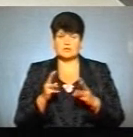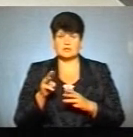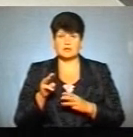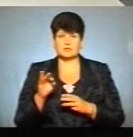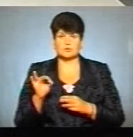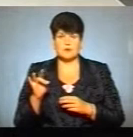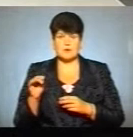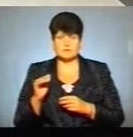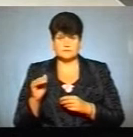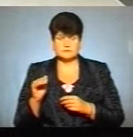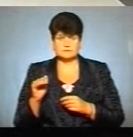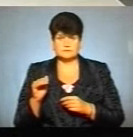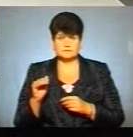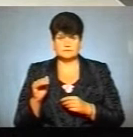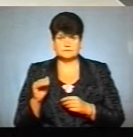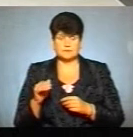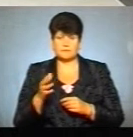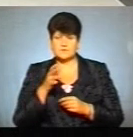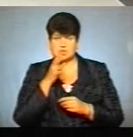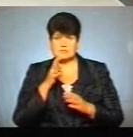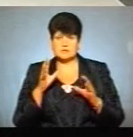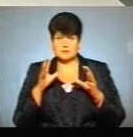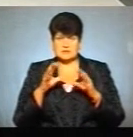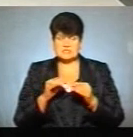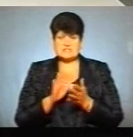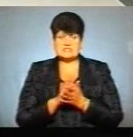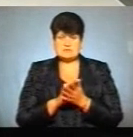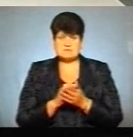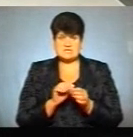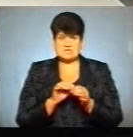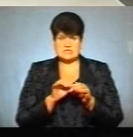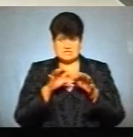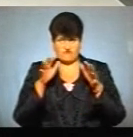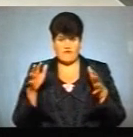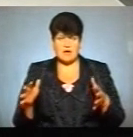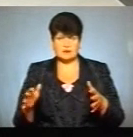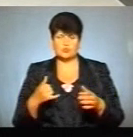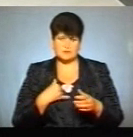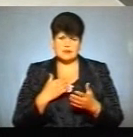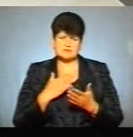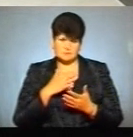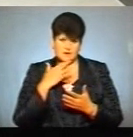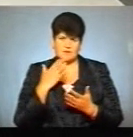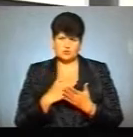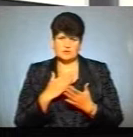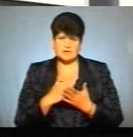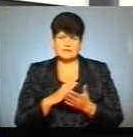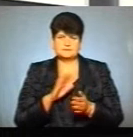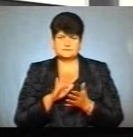торфополях, під час гасіння сміттєзвалищ. У нас багато є і стихійних сміттєзвалищ,